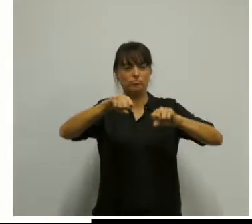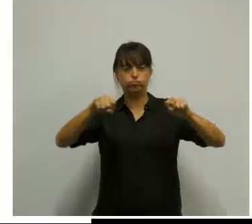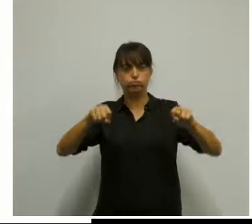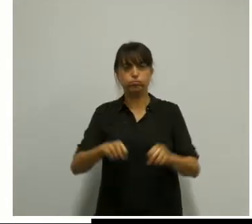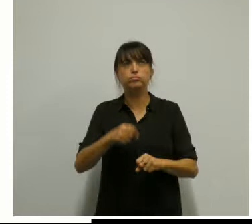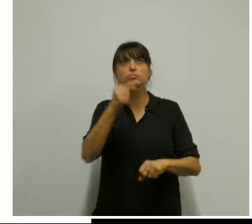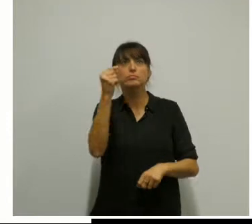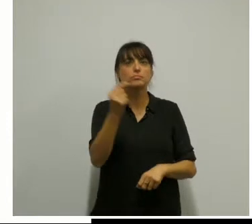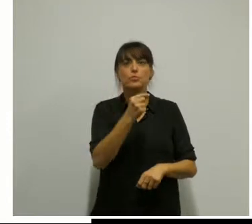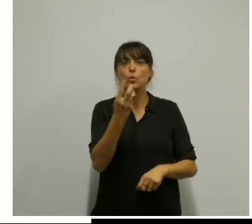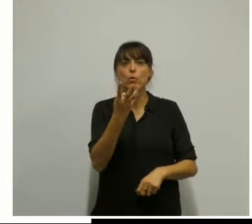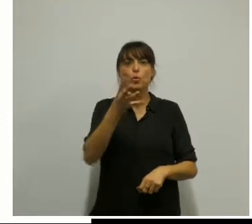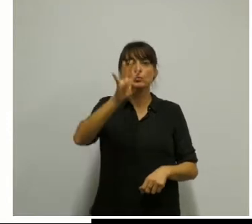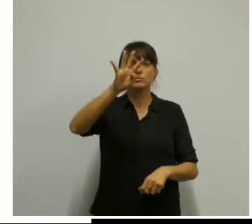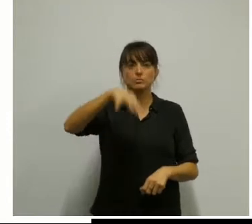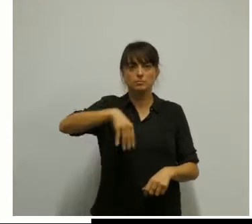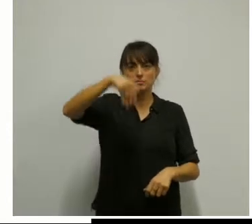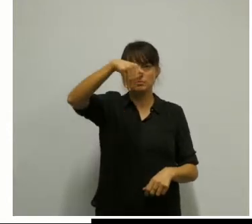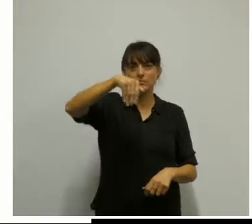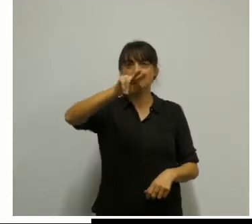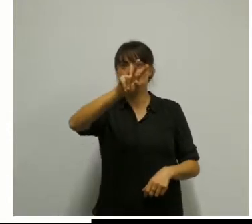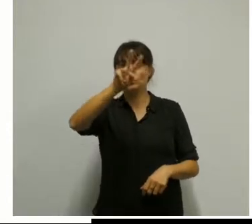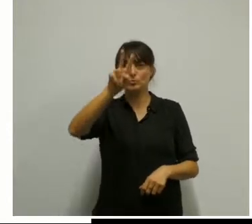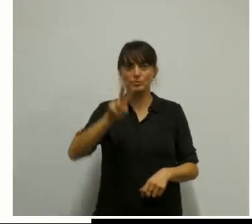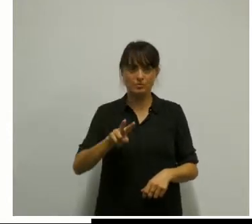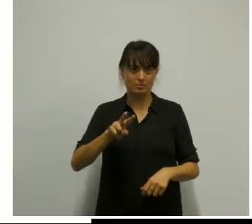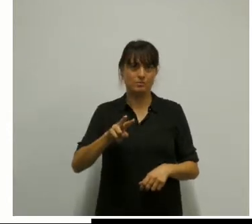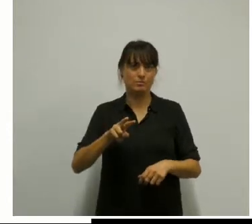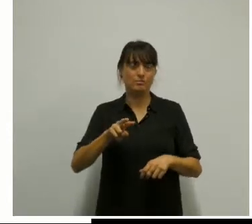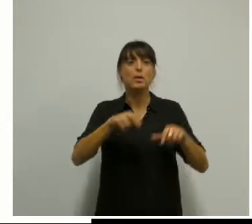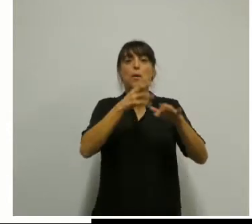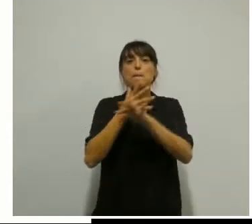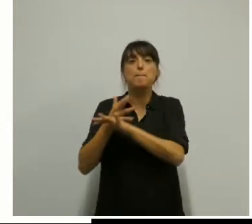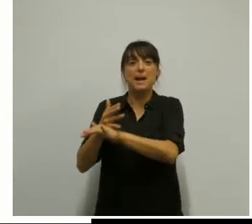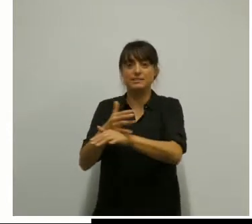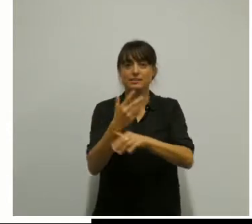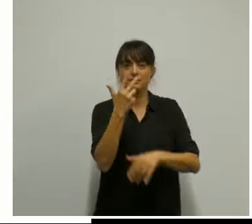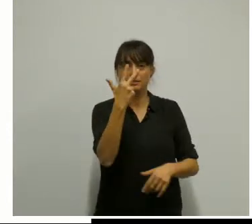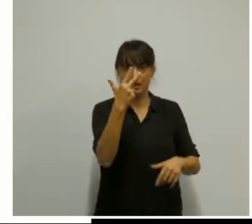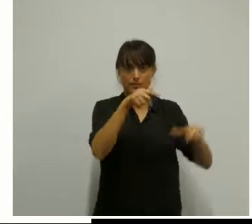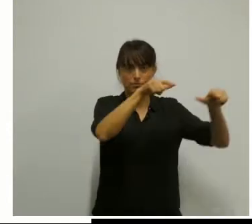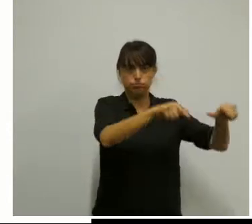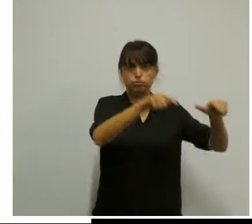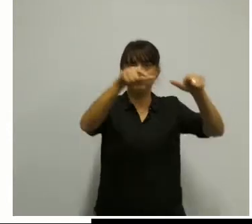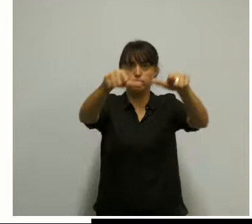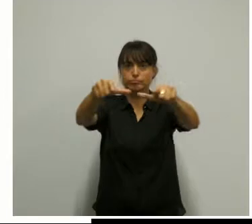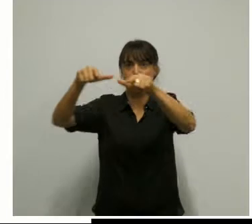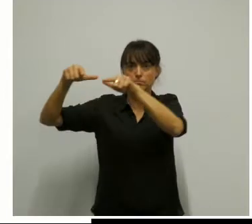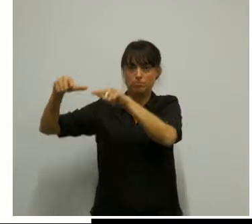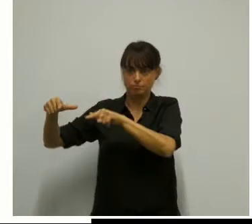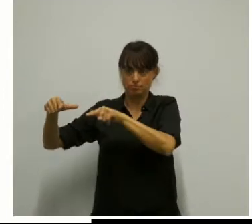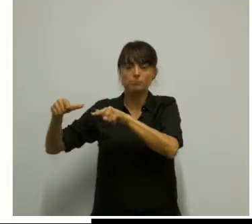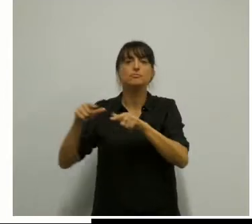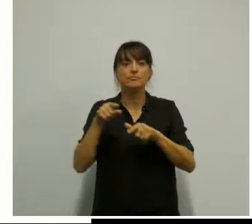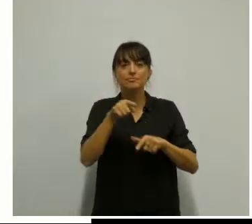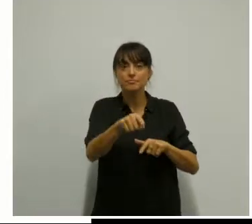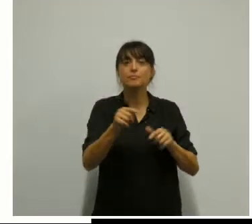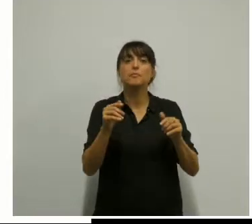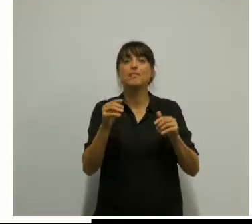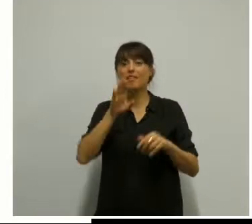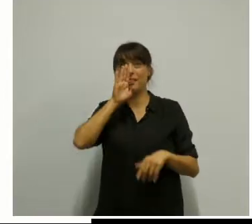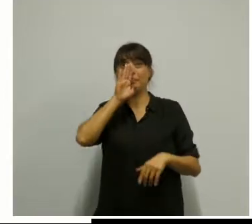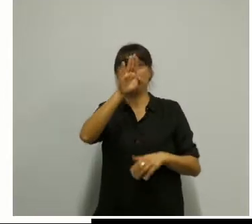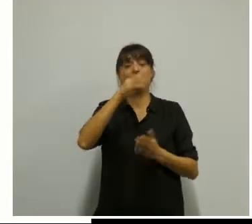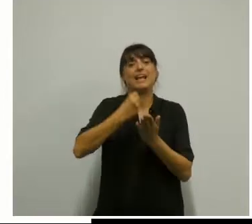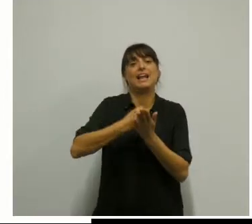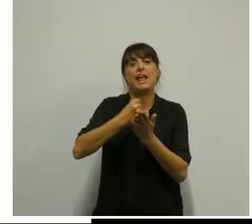4.000 metres quadrats dividits en tres patis i és un pati petit d'un hort davant de l'escola de l'aula de